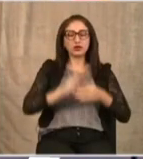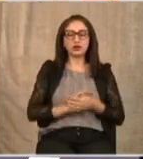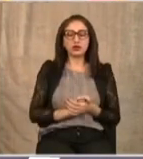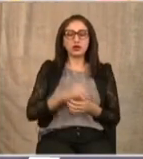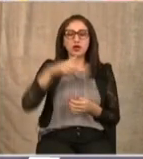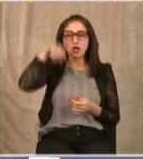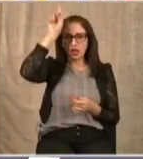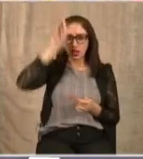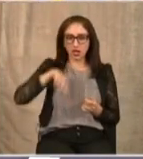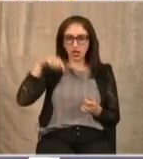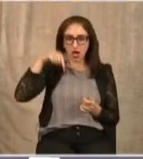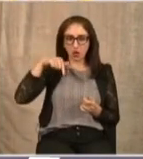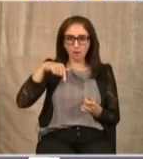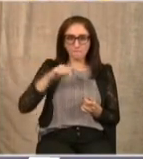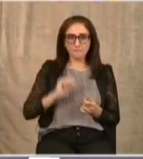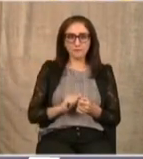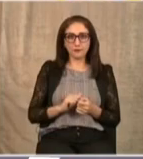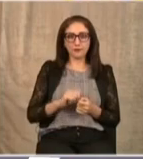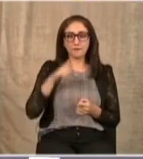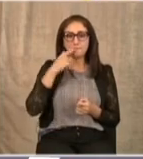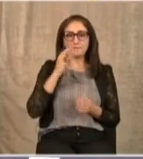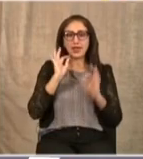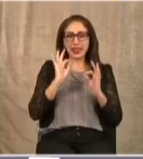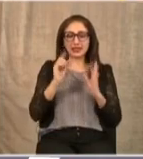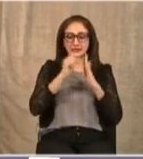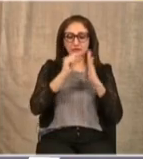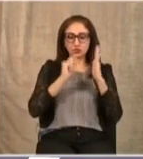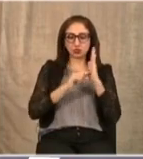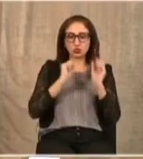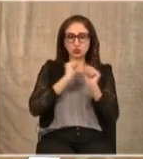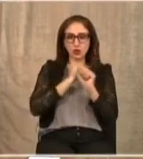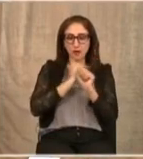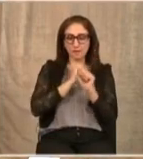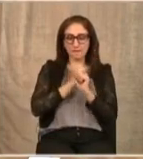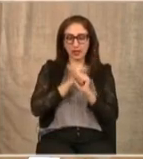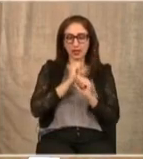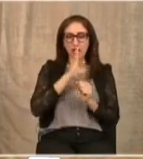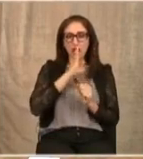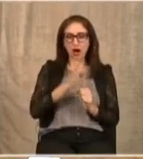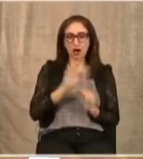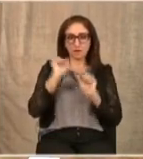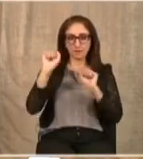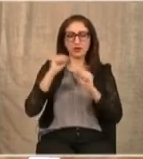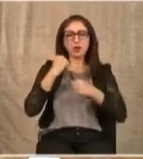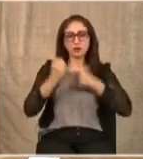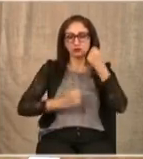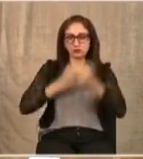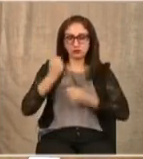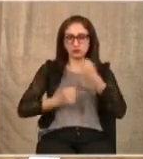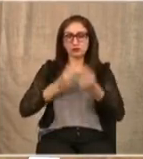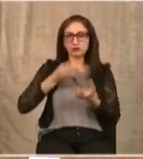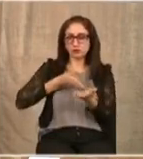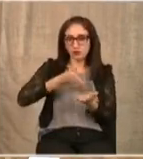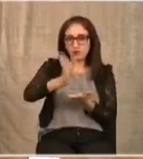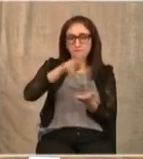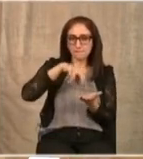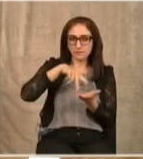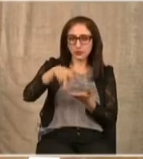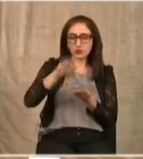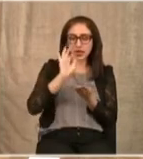واليوم هو يوم الاستحقاق الدستوري الذي نسعى اليه املين